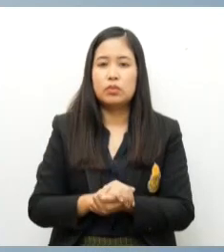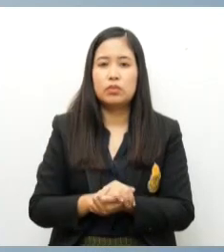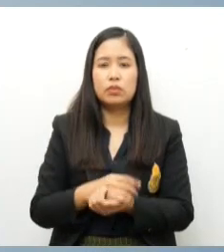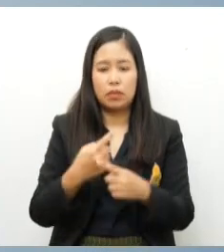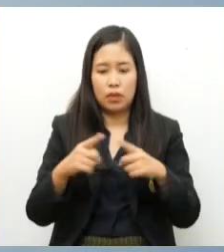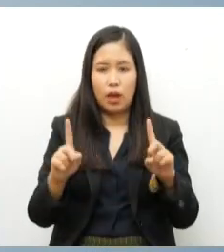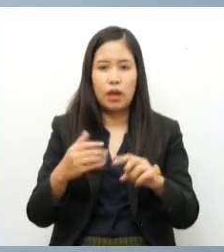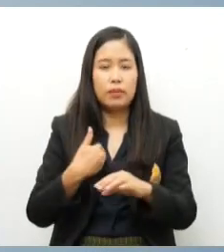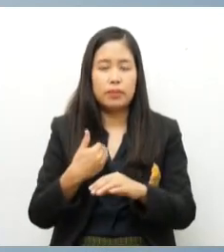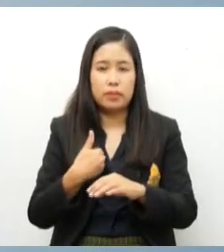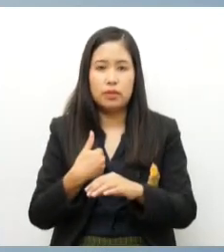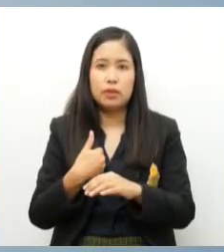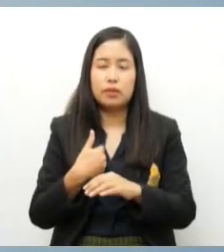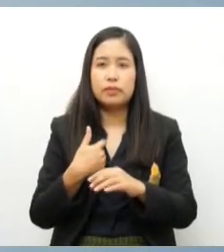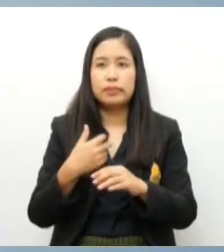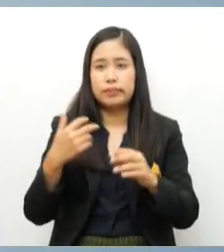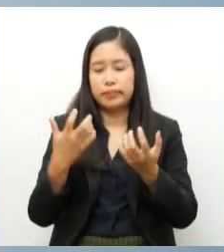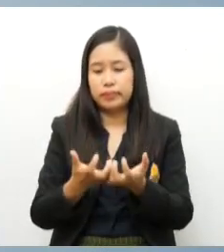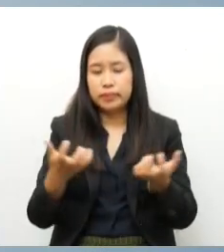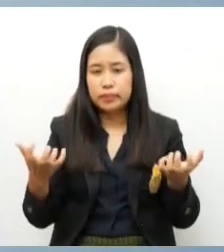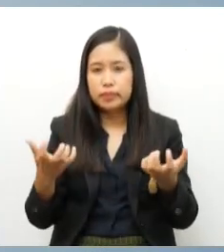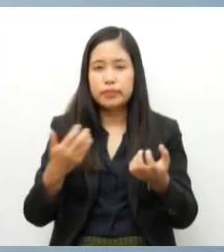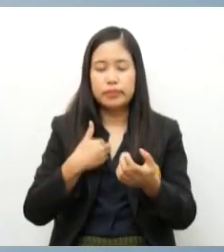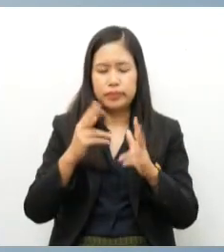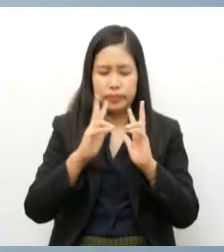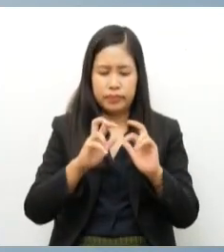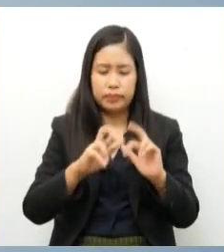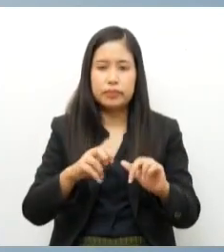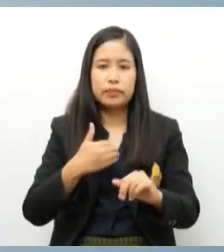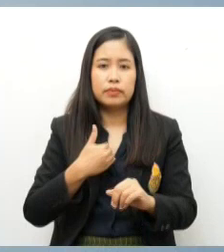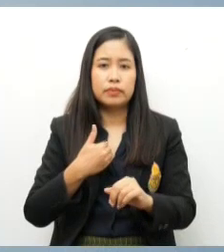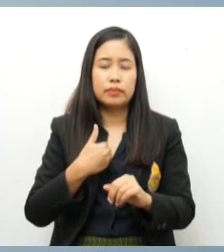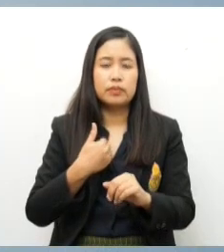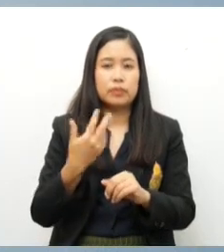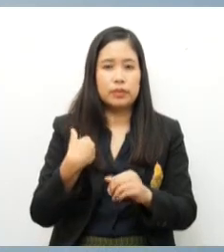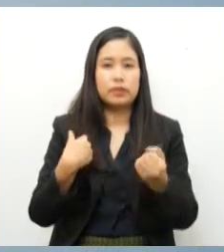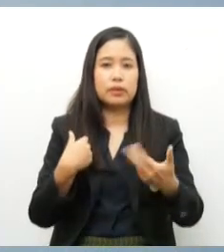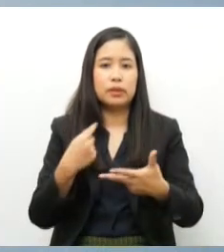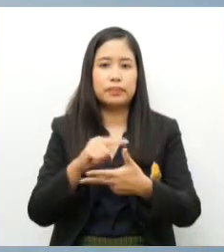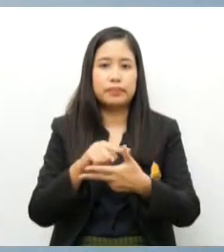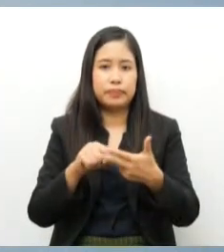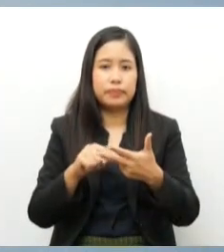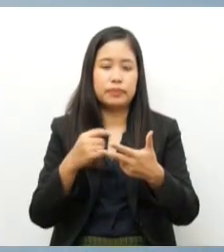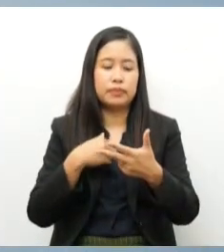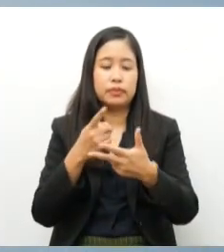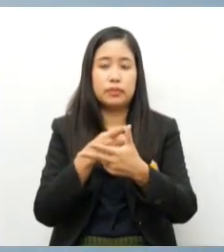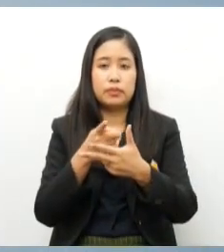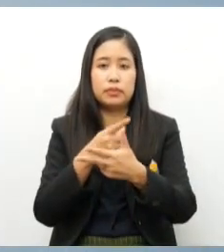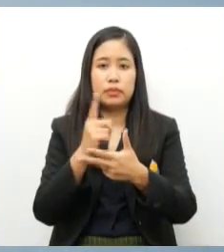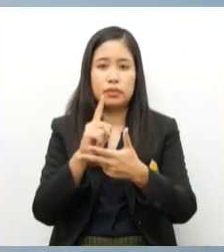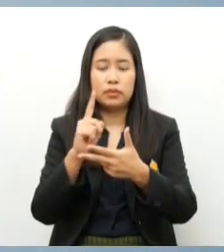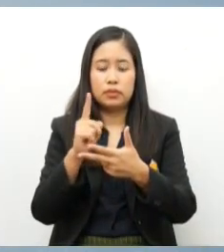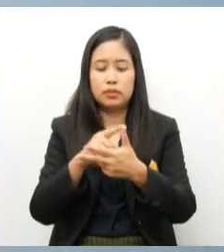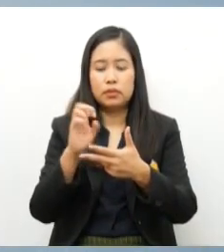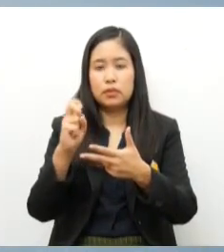ามก็จะมีผลที่เราชวนวิเคราะห์นะครับอยู่ 2-3 ประเด็นประเด็นที่หนึ่งก็คือเรื่องของการส